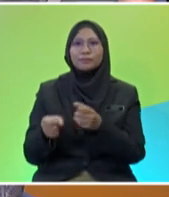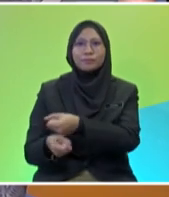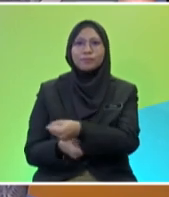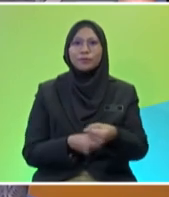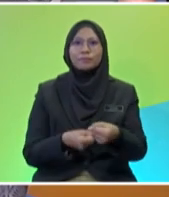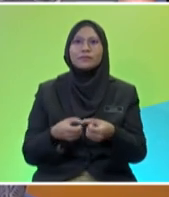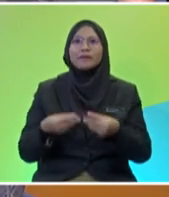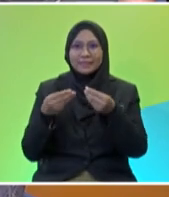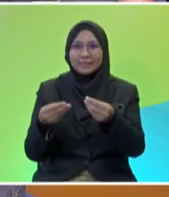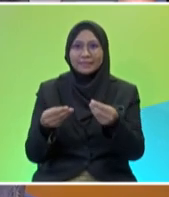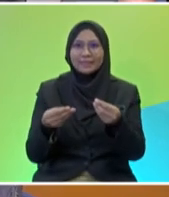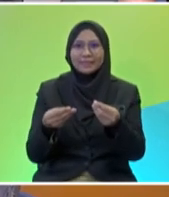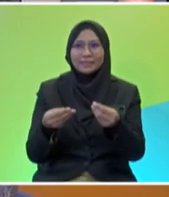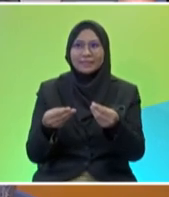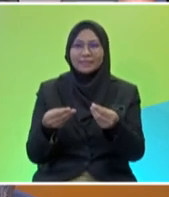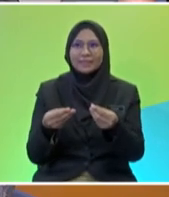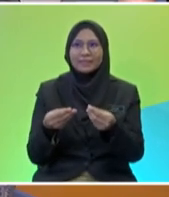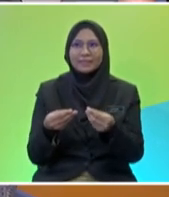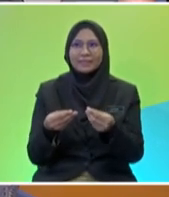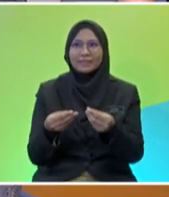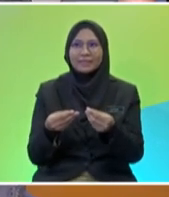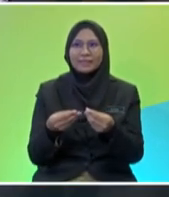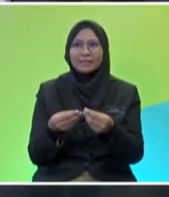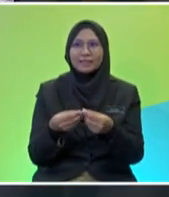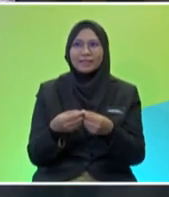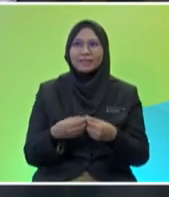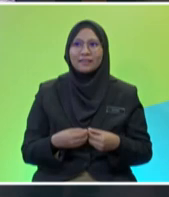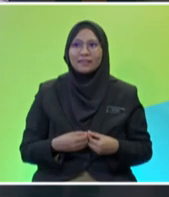kalau kita tengok ataupun murid lagi contoh